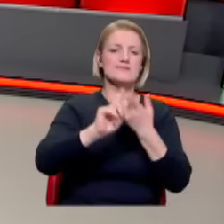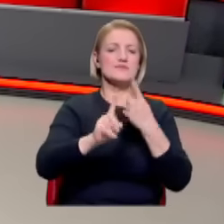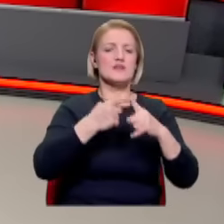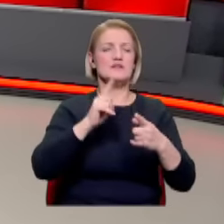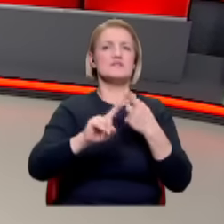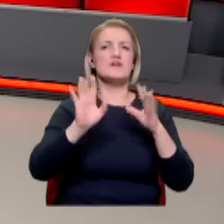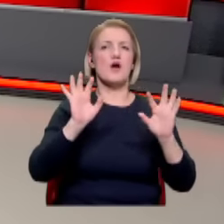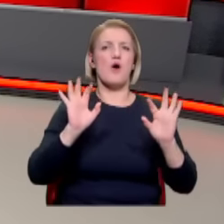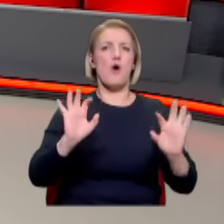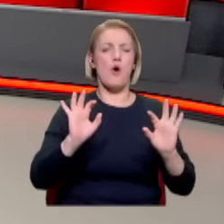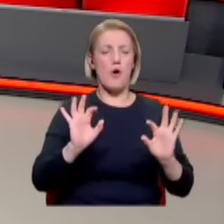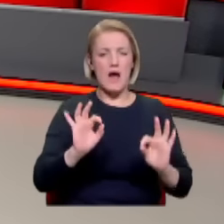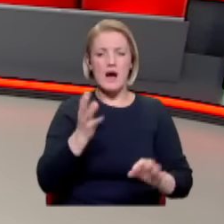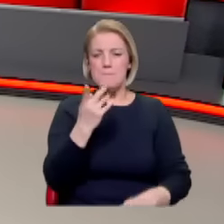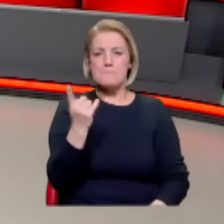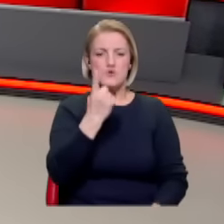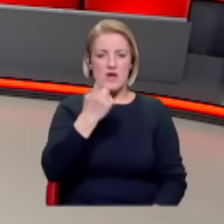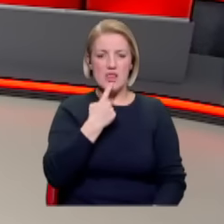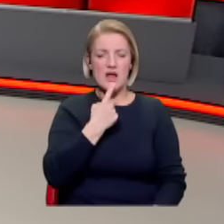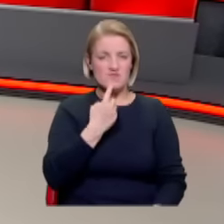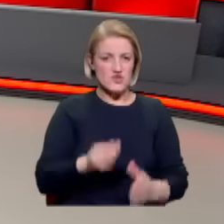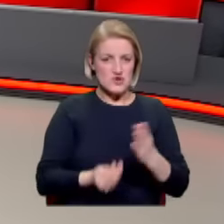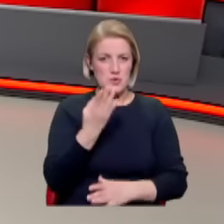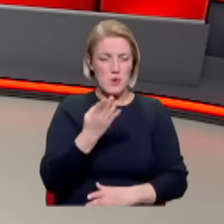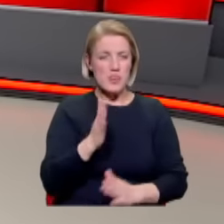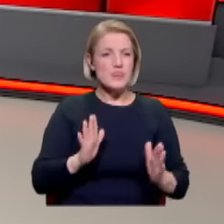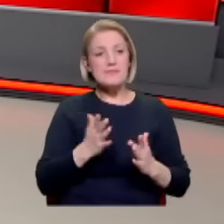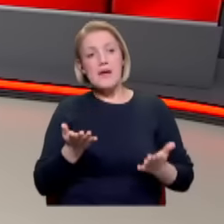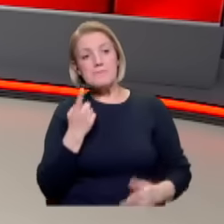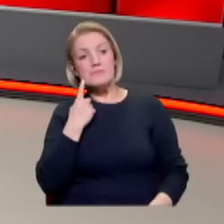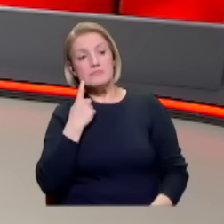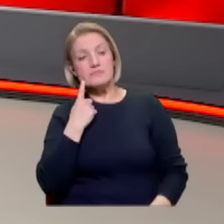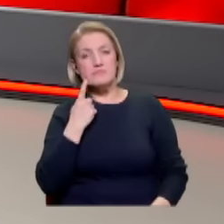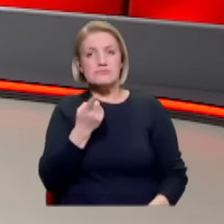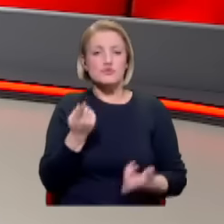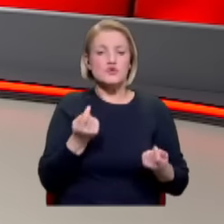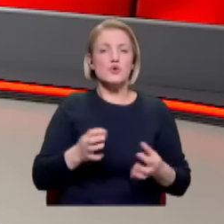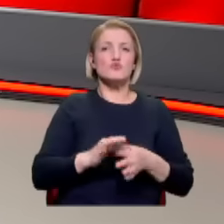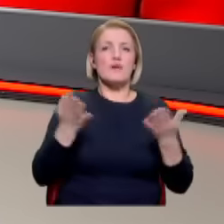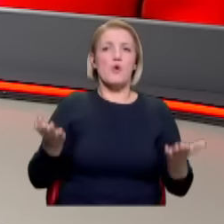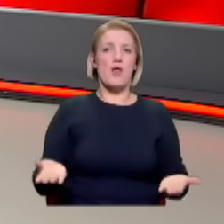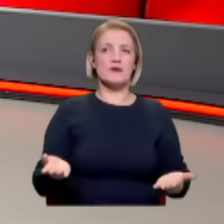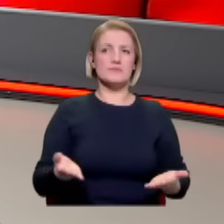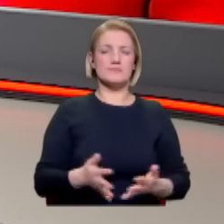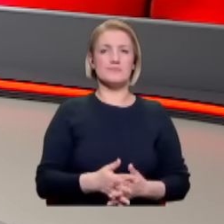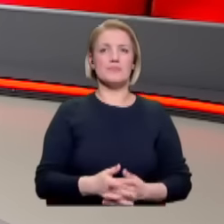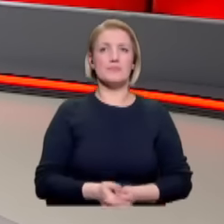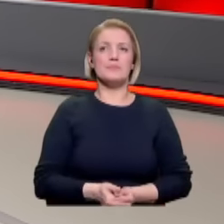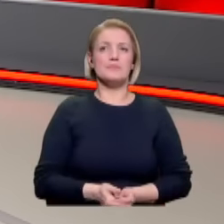olarak ortaya salıyorlar bir lafı böyle. Bakalım tepkiler ne, şu bu. Şimdi bu işin içinden çıkamıyorlar. Bu